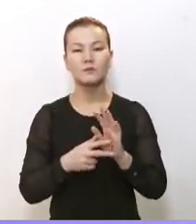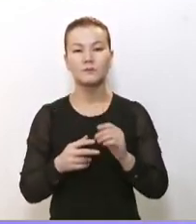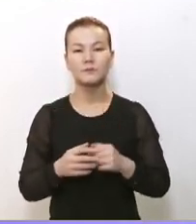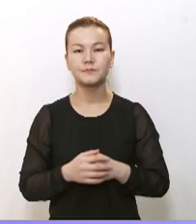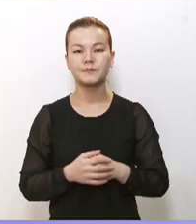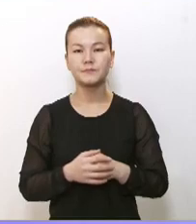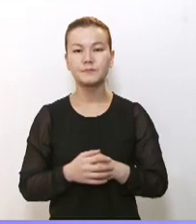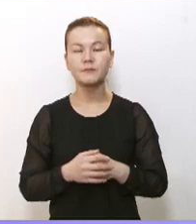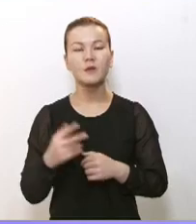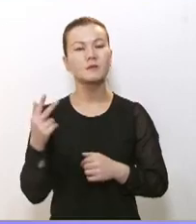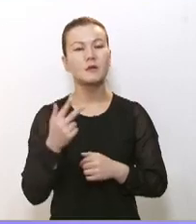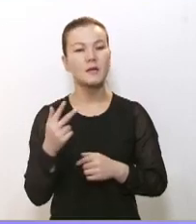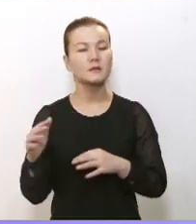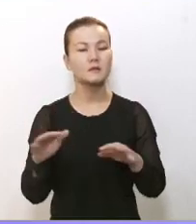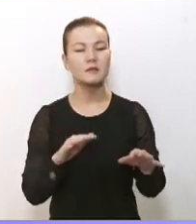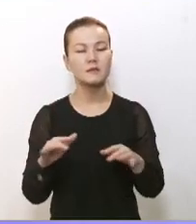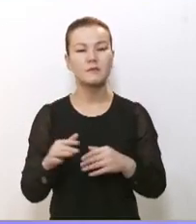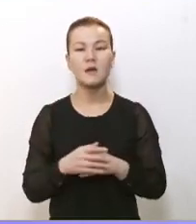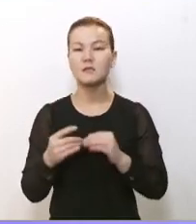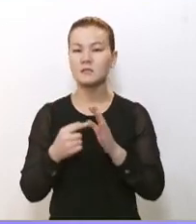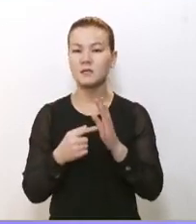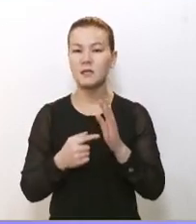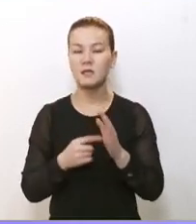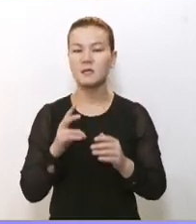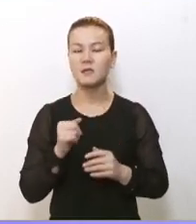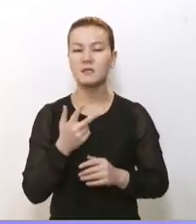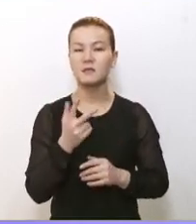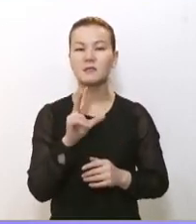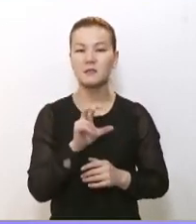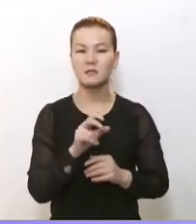308. Третье действие – деление на